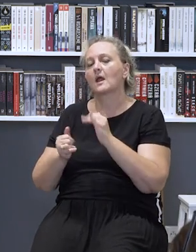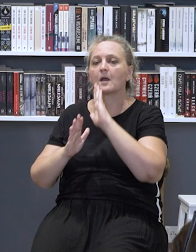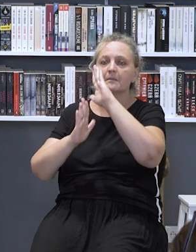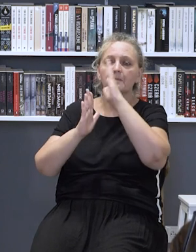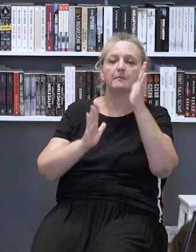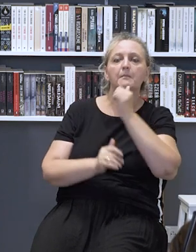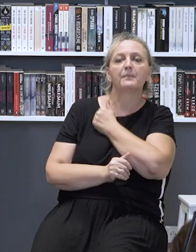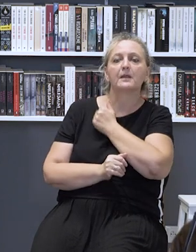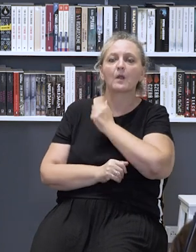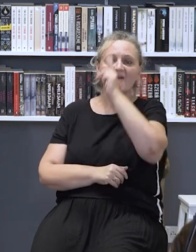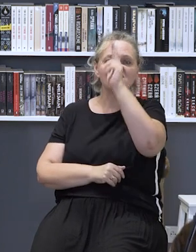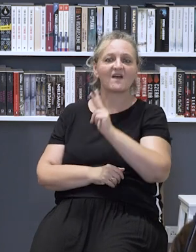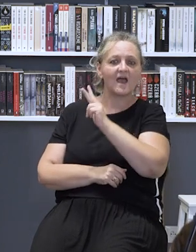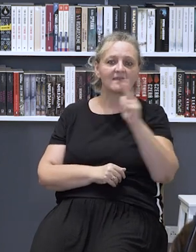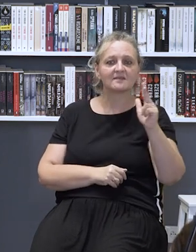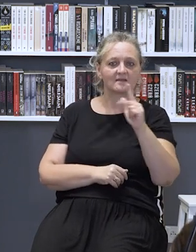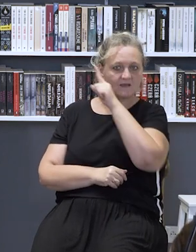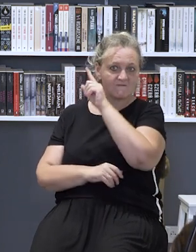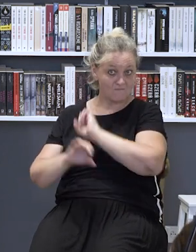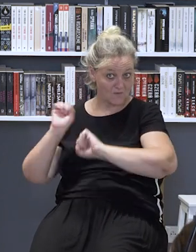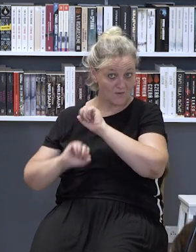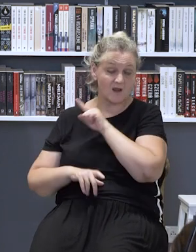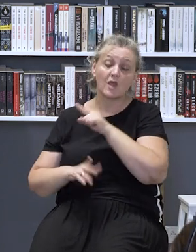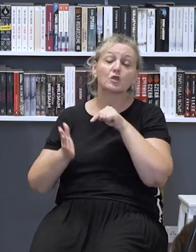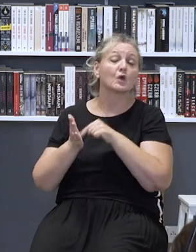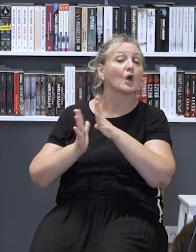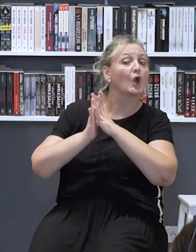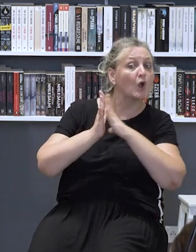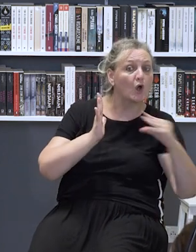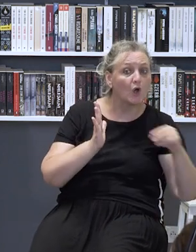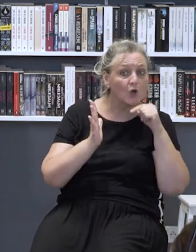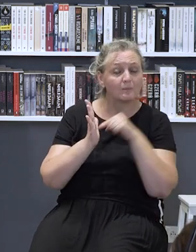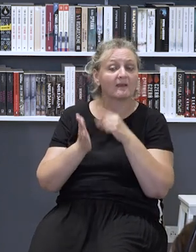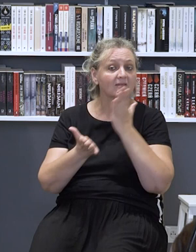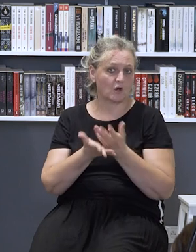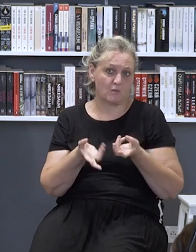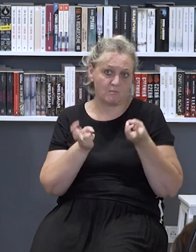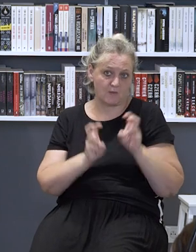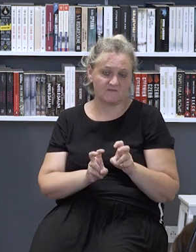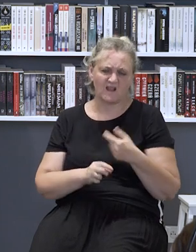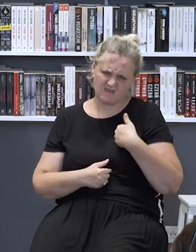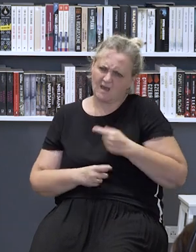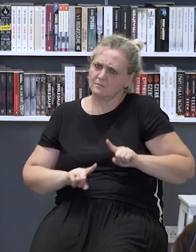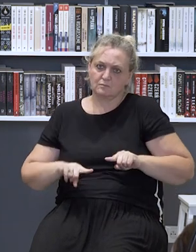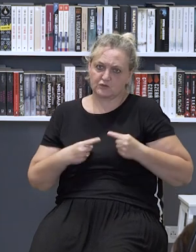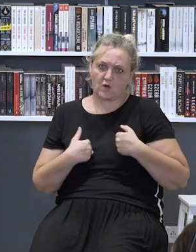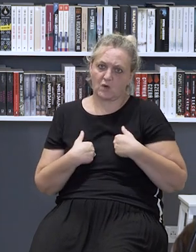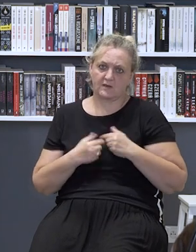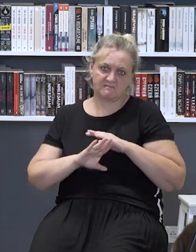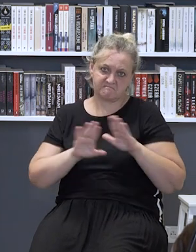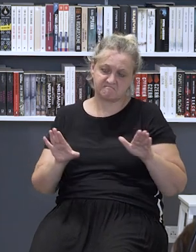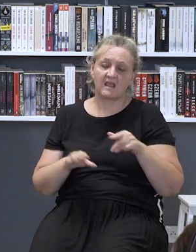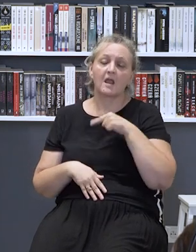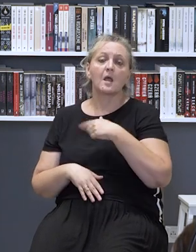Bibliotece Watykańskiej, tylko to jest taka kopia, która na pewno powstała. Ja jestem o tym przekonana,